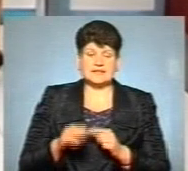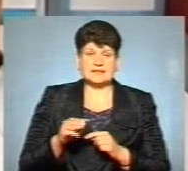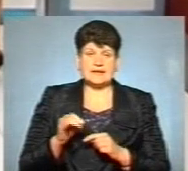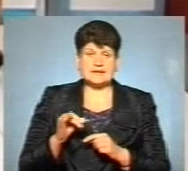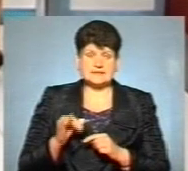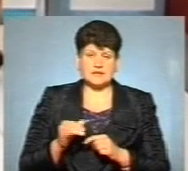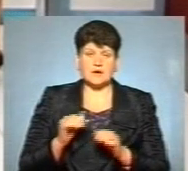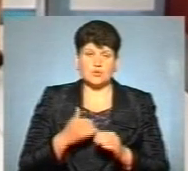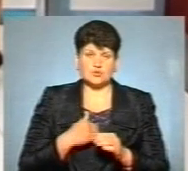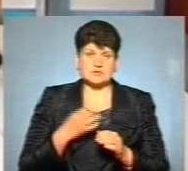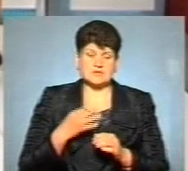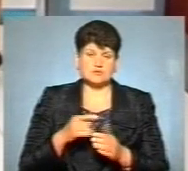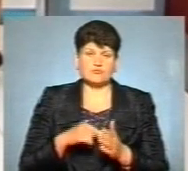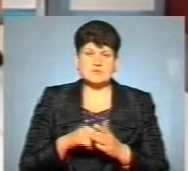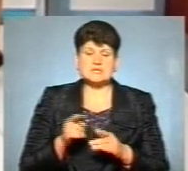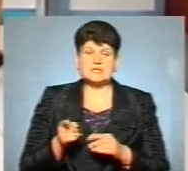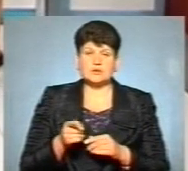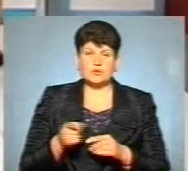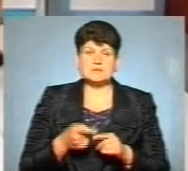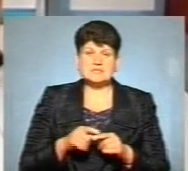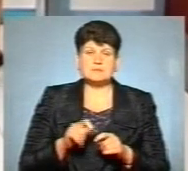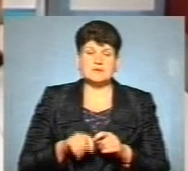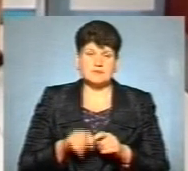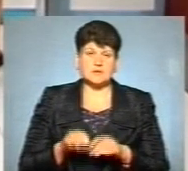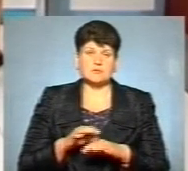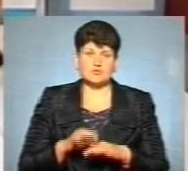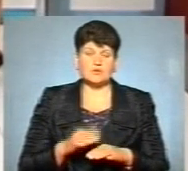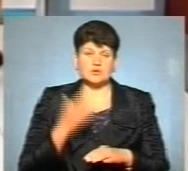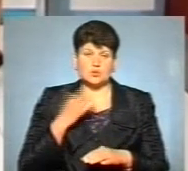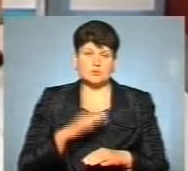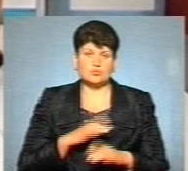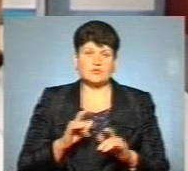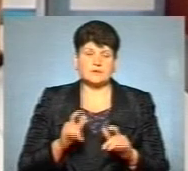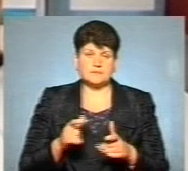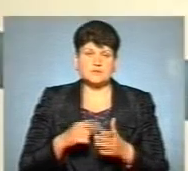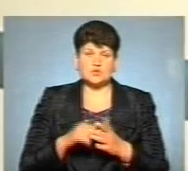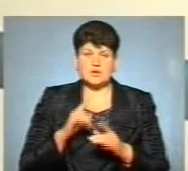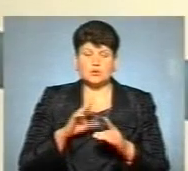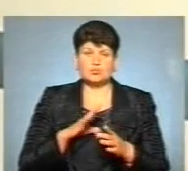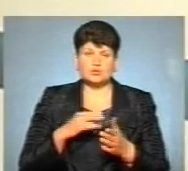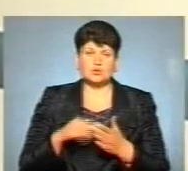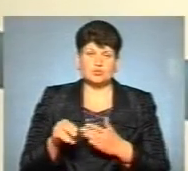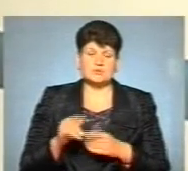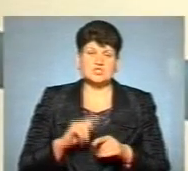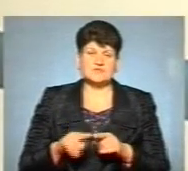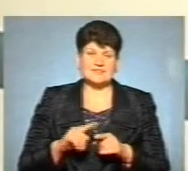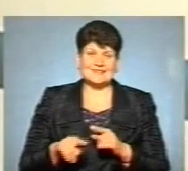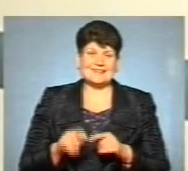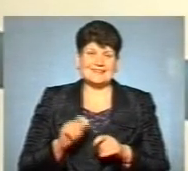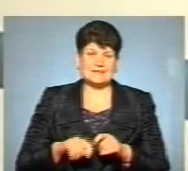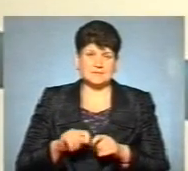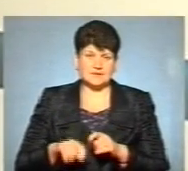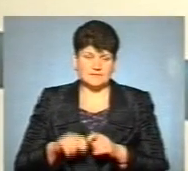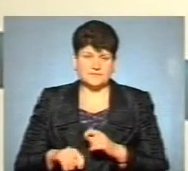сказати, що в місті Тернопіль такі перевірки проводилися під час карантину. Міською радою були закуплені швидкі тести для